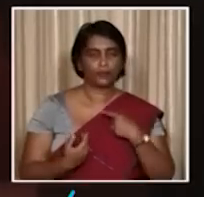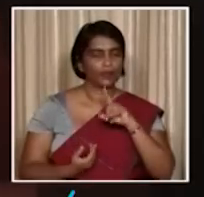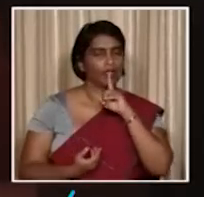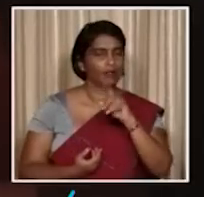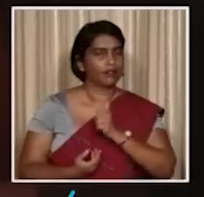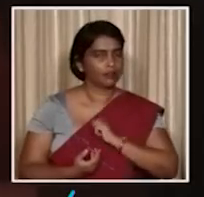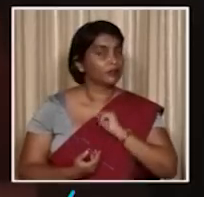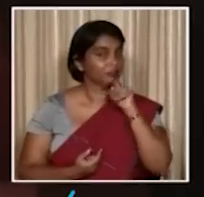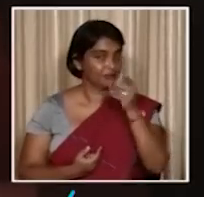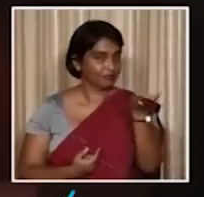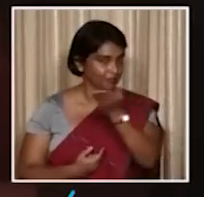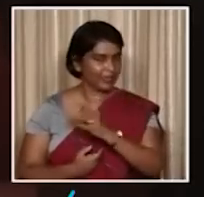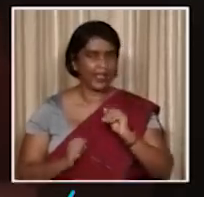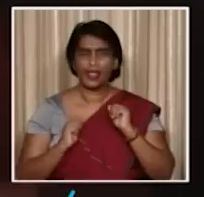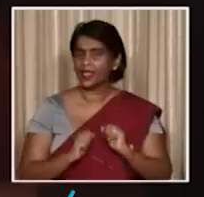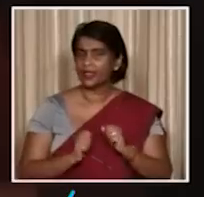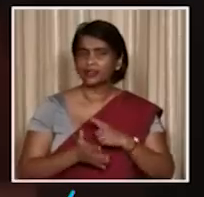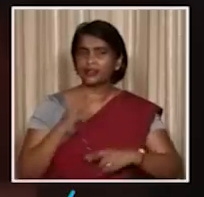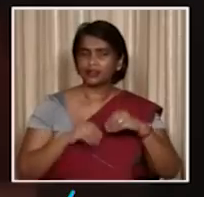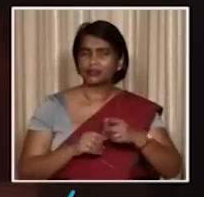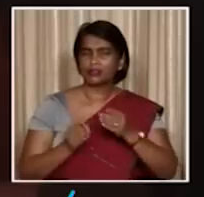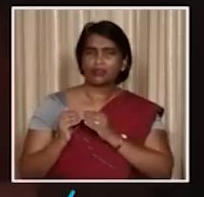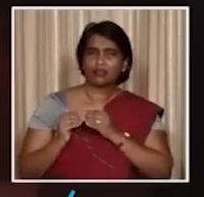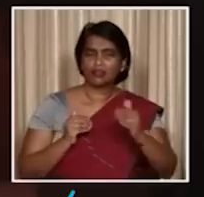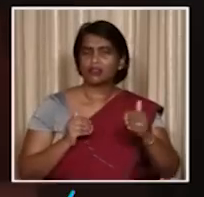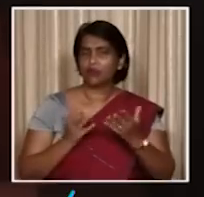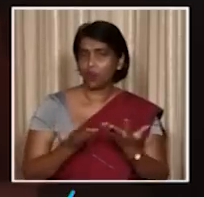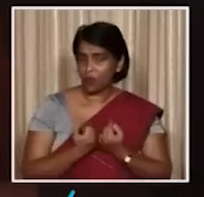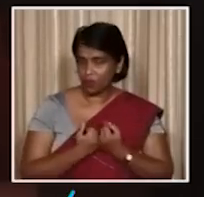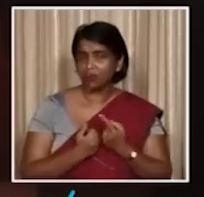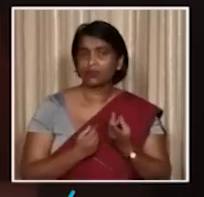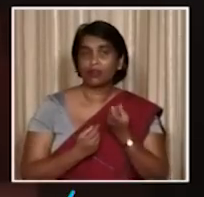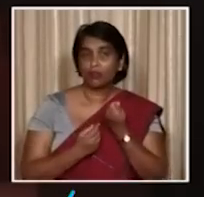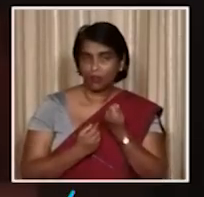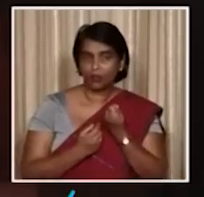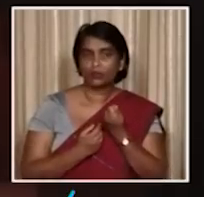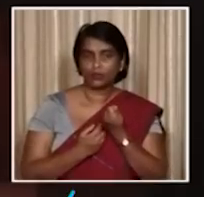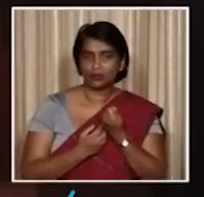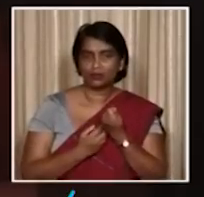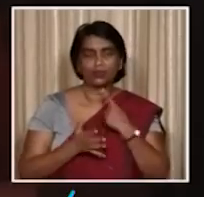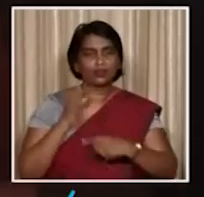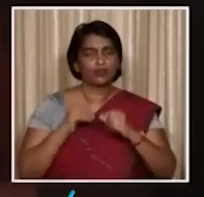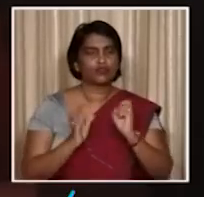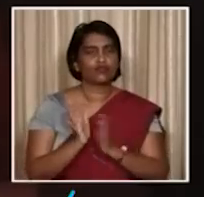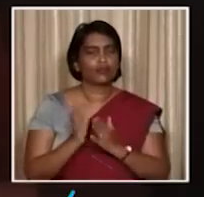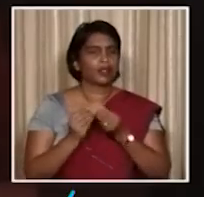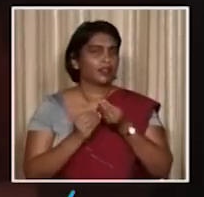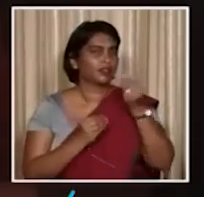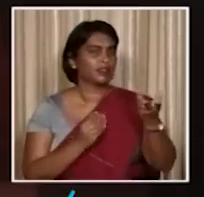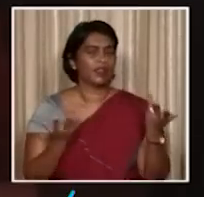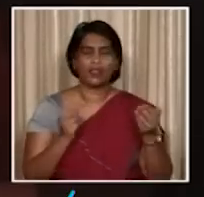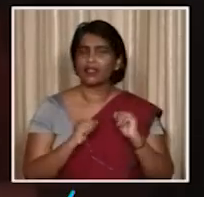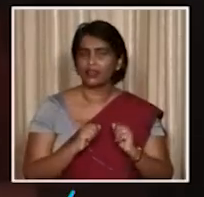කැමති ඔබතුමාන්ලගෙන් ඇයි මේ මැතිවරණය පවත්වන්නට අවශ්‍ය අරමුදල් ටික මැතිවරණ කොමිෂන් සභාවට ලබා